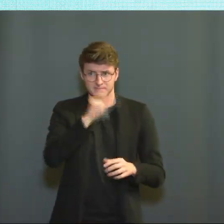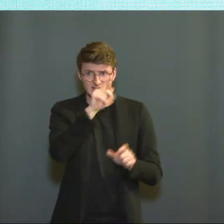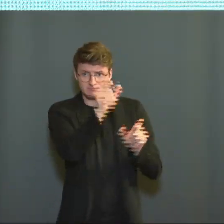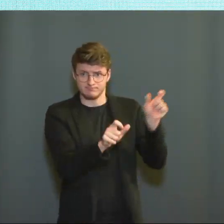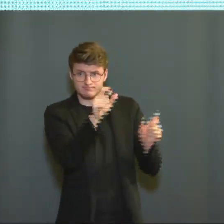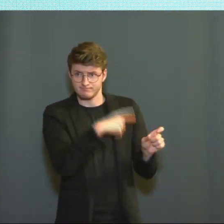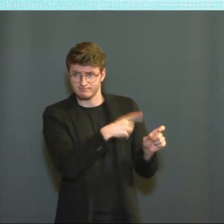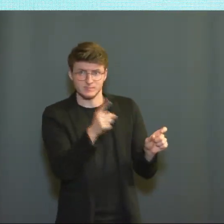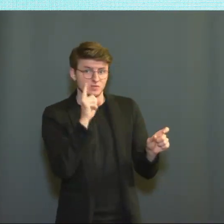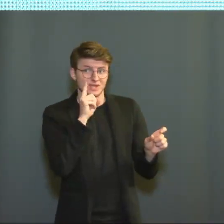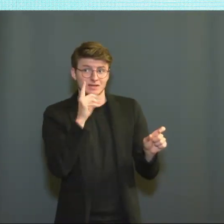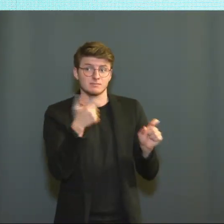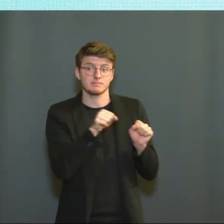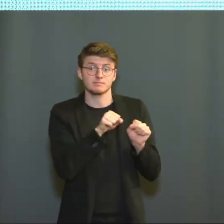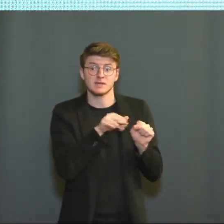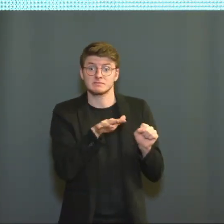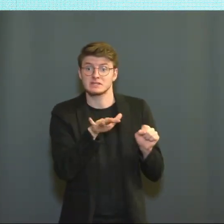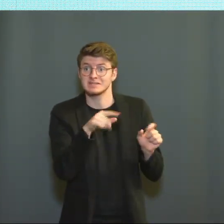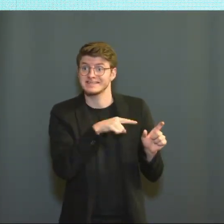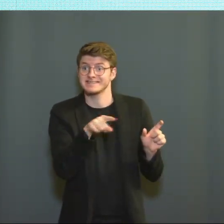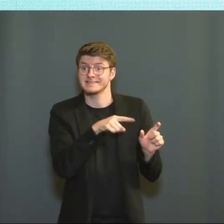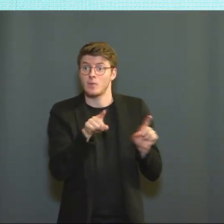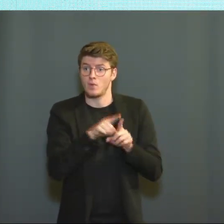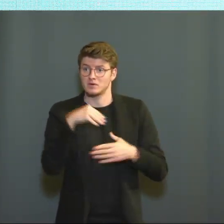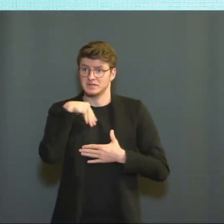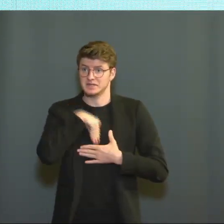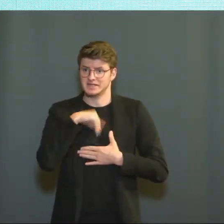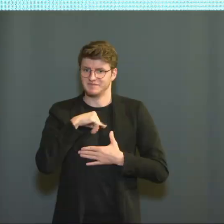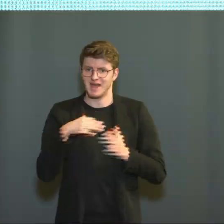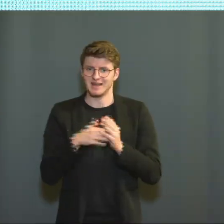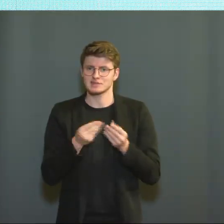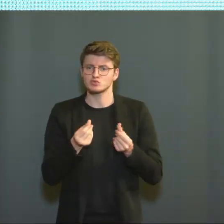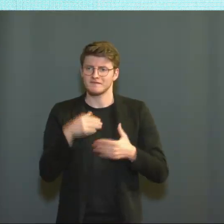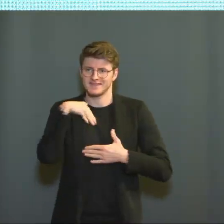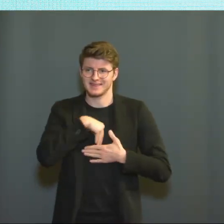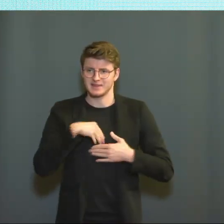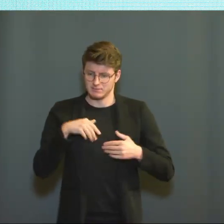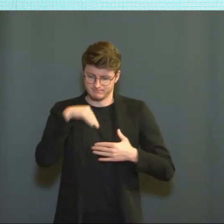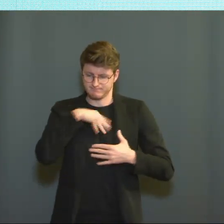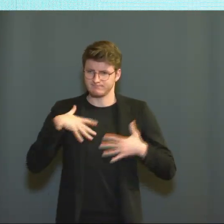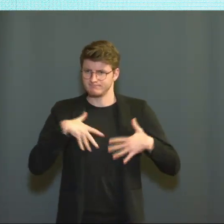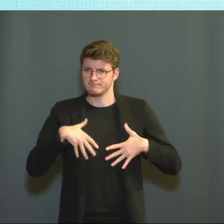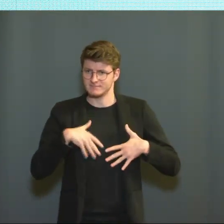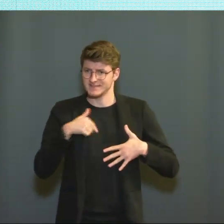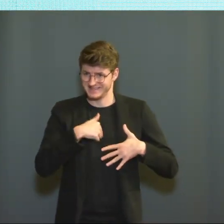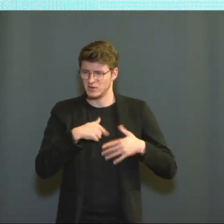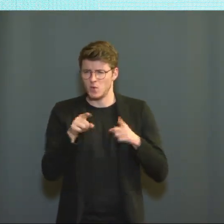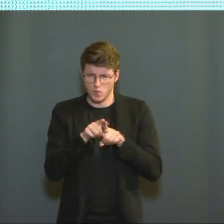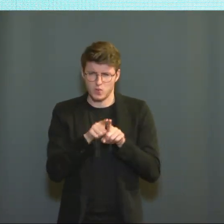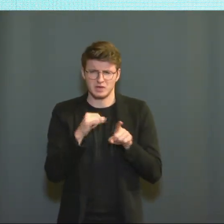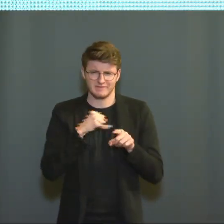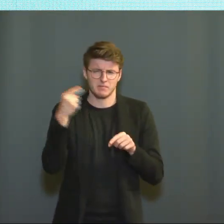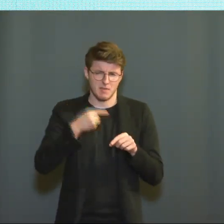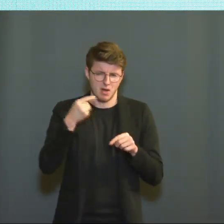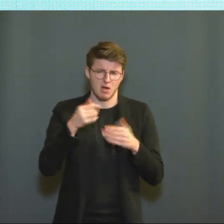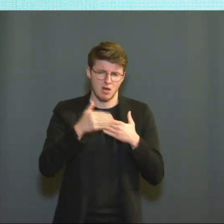werden besmet, dat zij ook antistoffen opbouwen. En die antistoffen blijven vaak ook maanden later